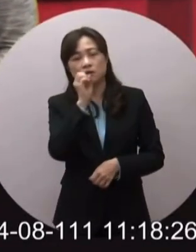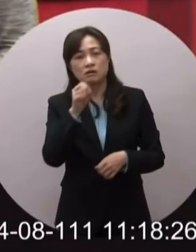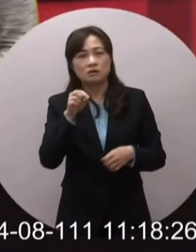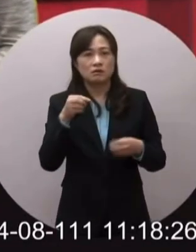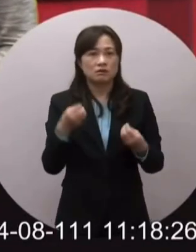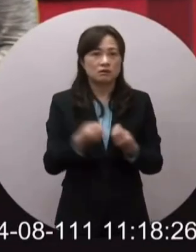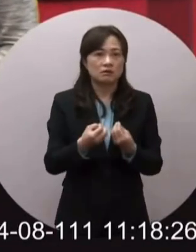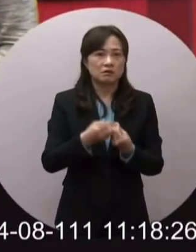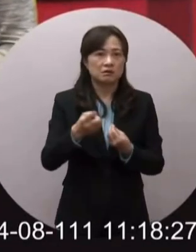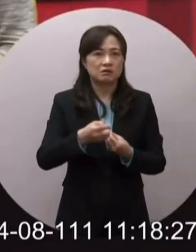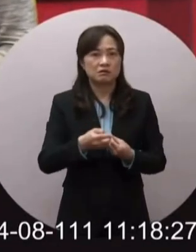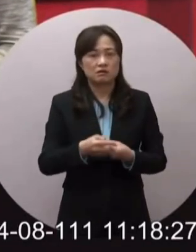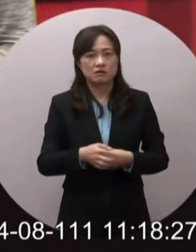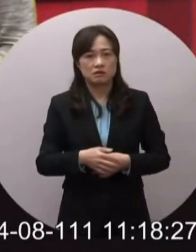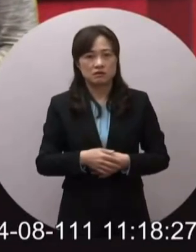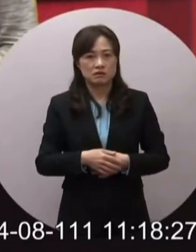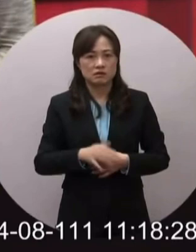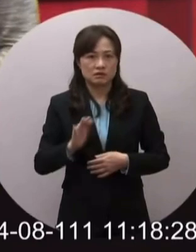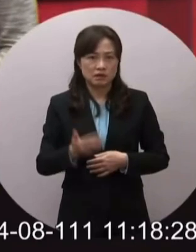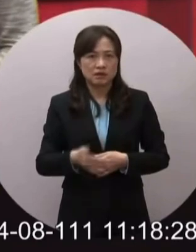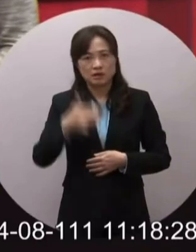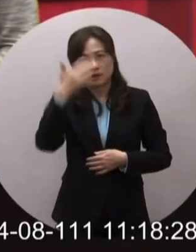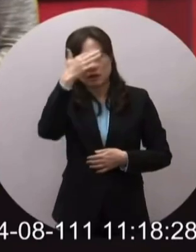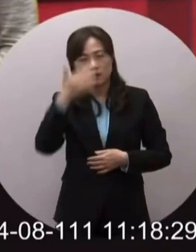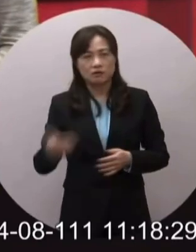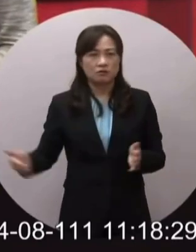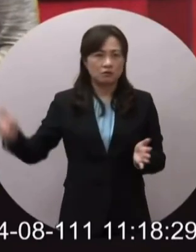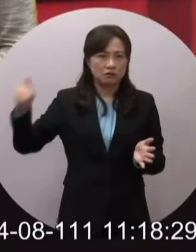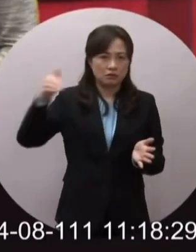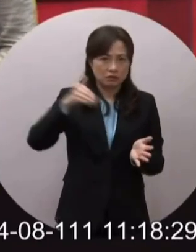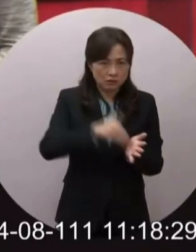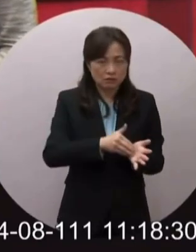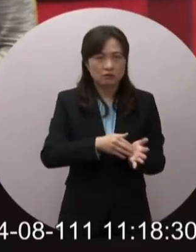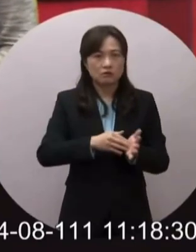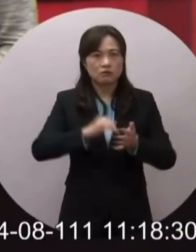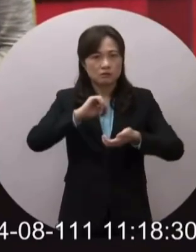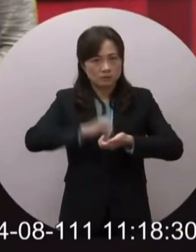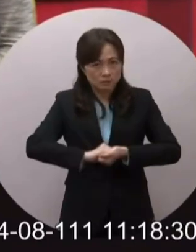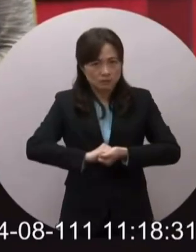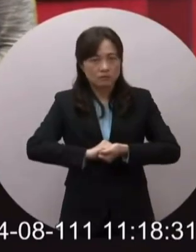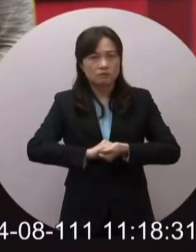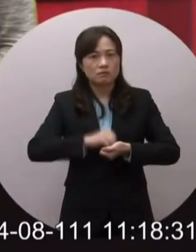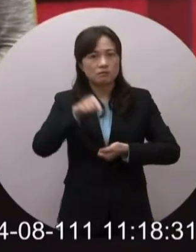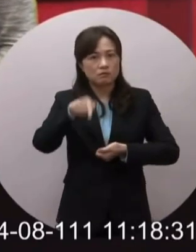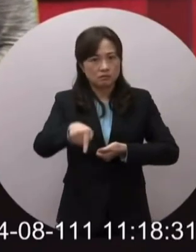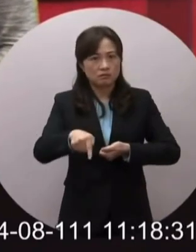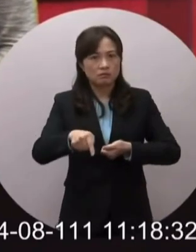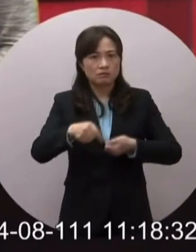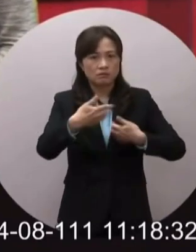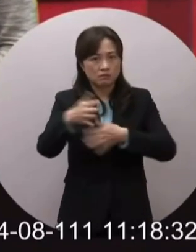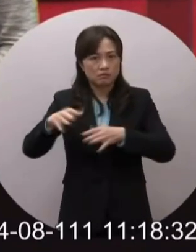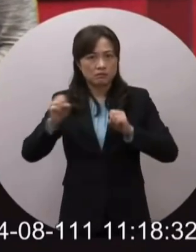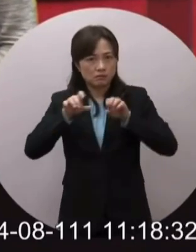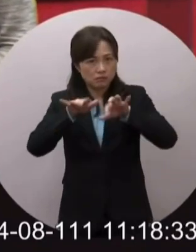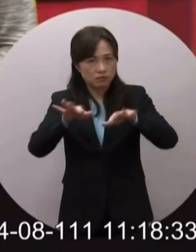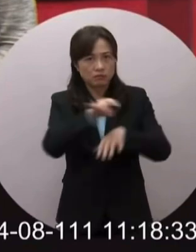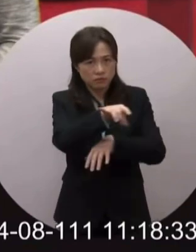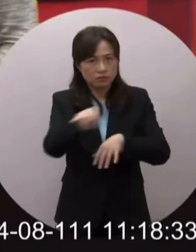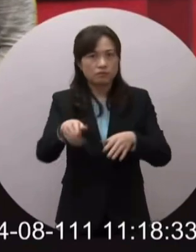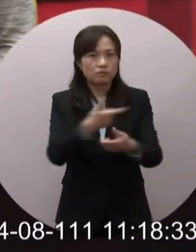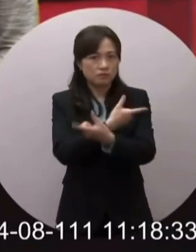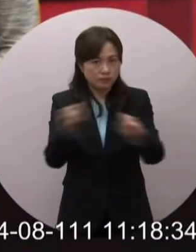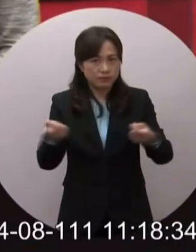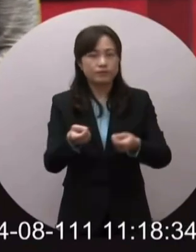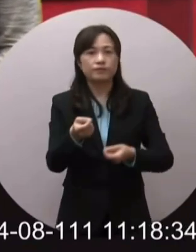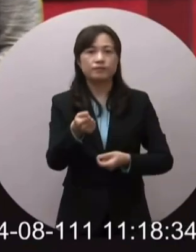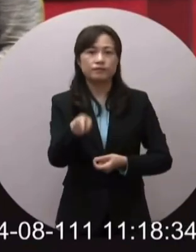金孙啊，哦，算是最后临门一脚啊，让这个决策可以来确定啊。但是呢，我还是要请